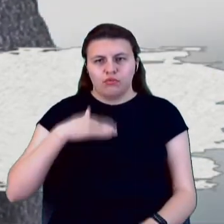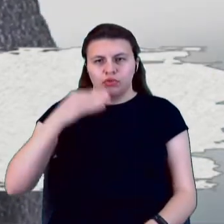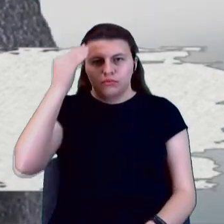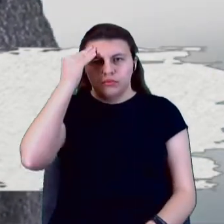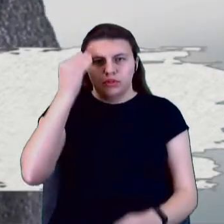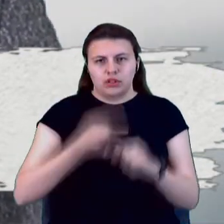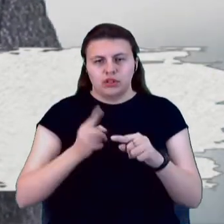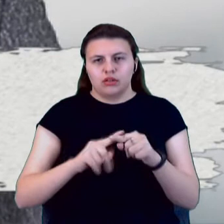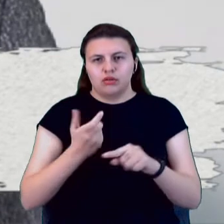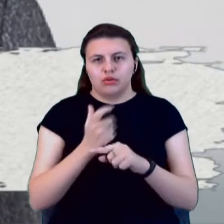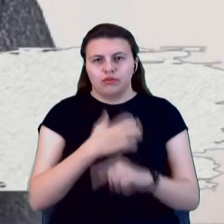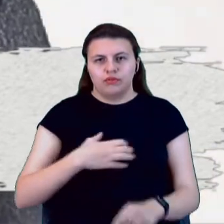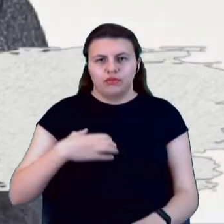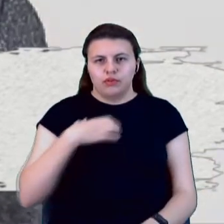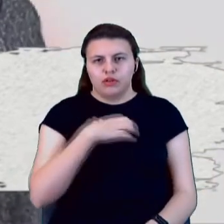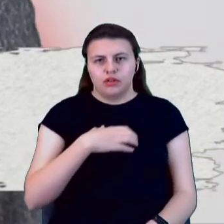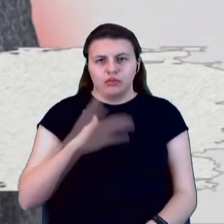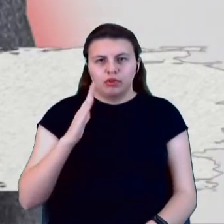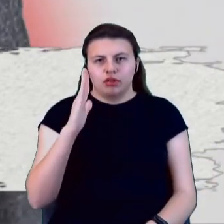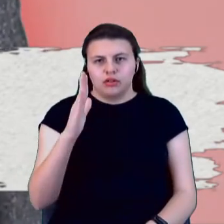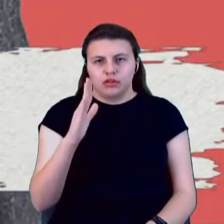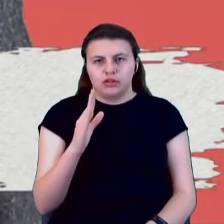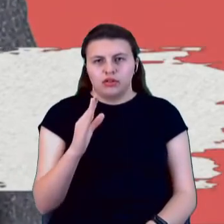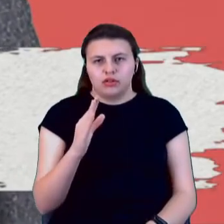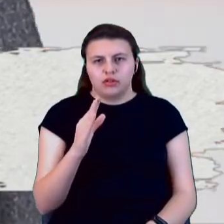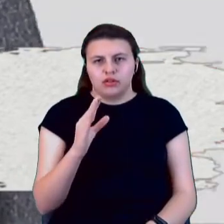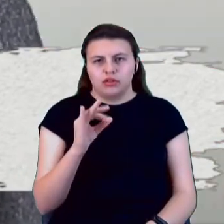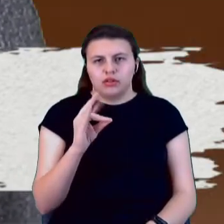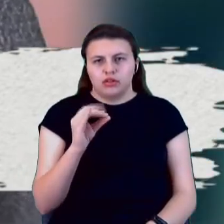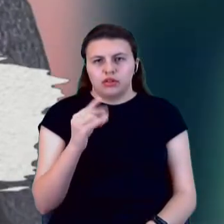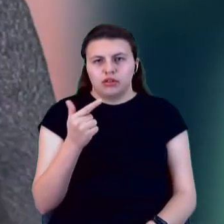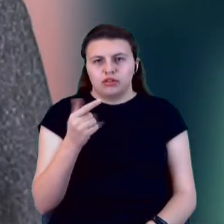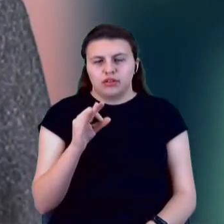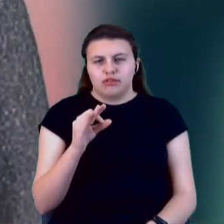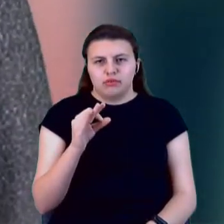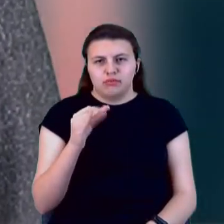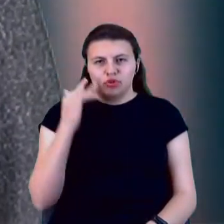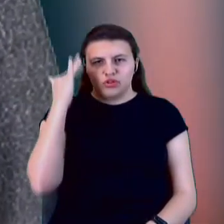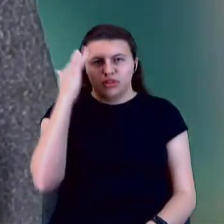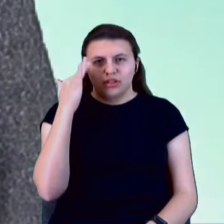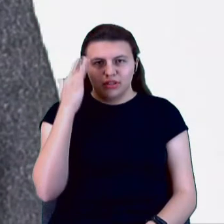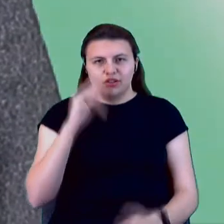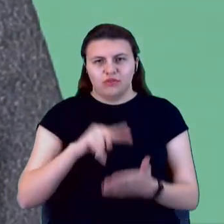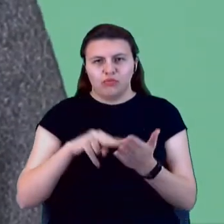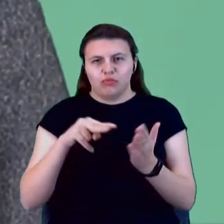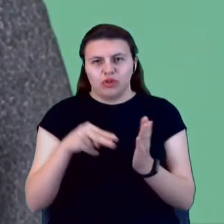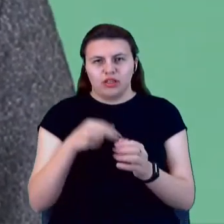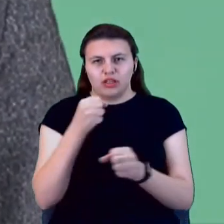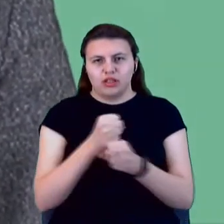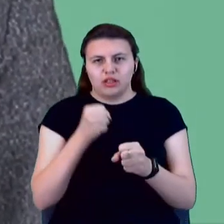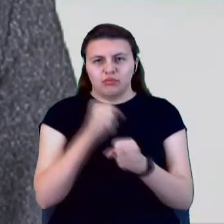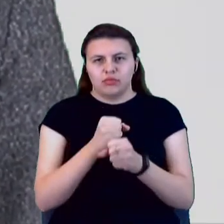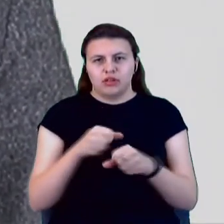перспектива как раз стратегического мышления в плане разработки формата или